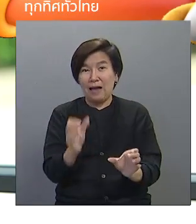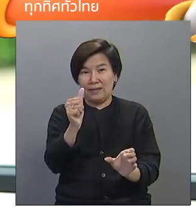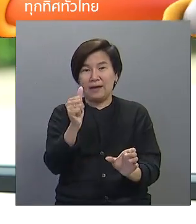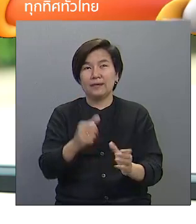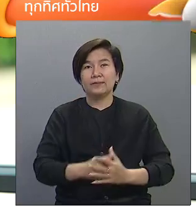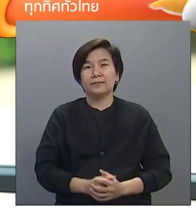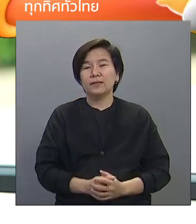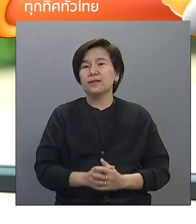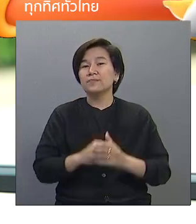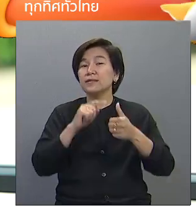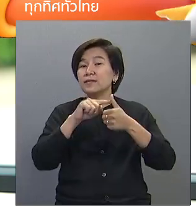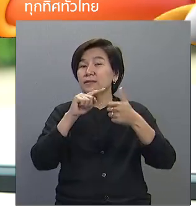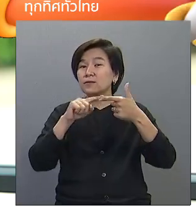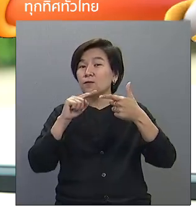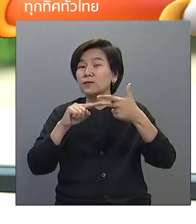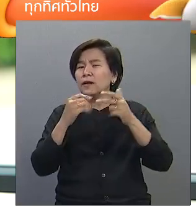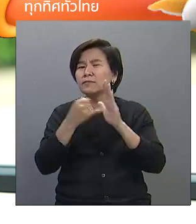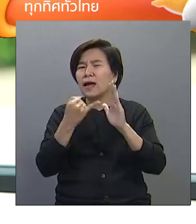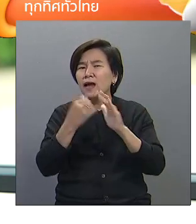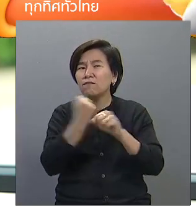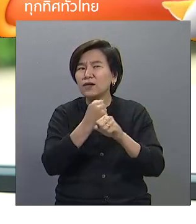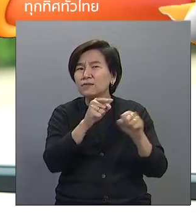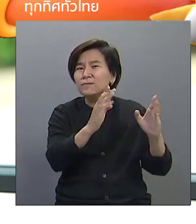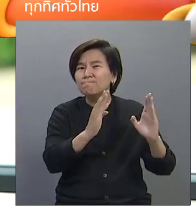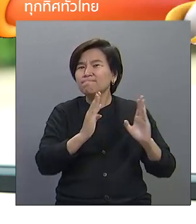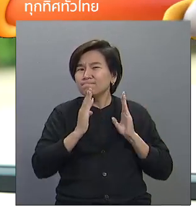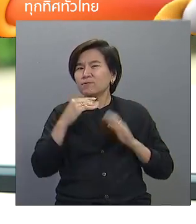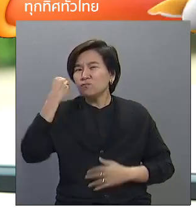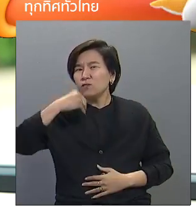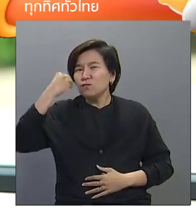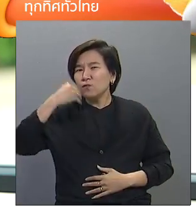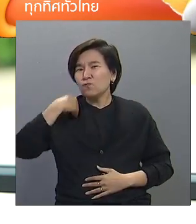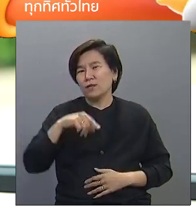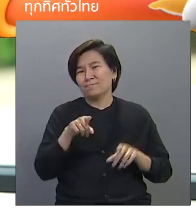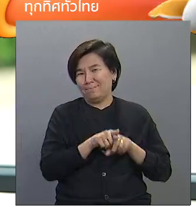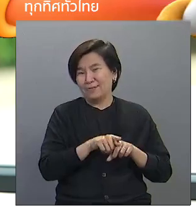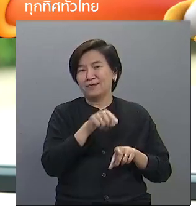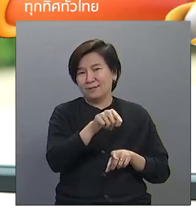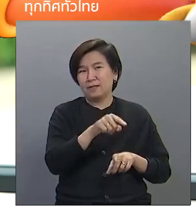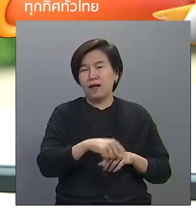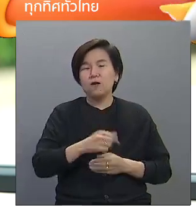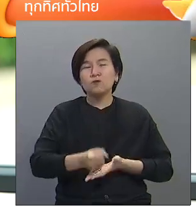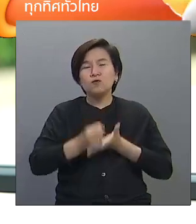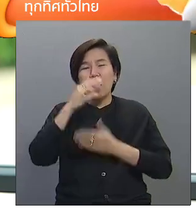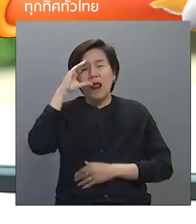เป็น3ท่าง่ายๆนะคะที่ทุกคนสามารถฝึกตามได้ทุกวันนะคะเป็นท่าง่ายๆที่จะช่วยให้ทุกคนหลับสนิทได้ดีขึ้นค่ะ